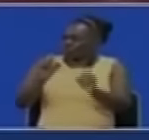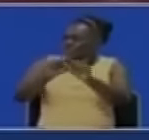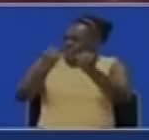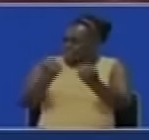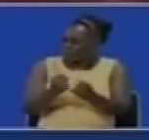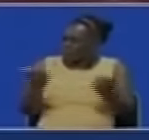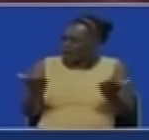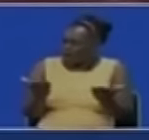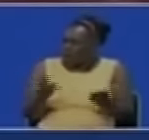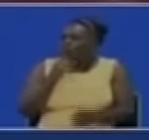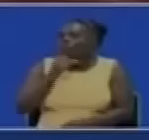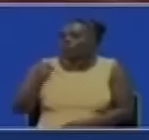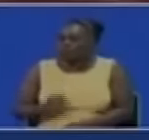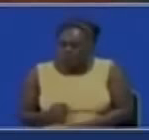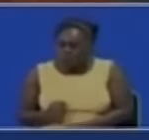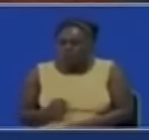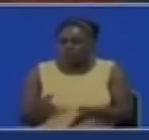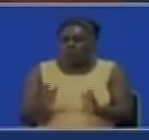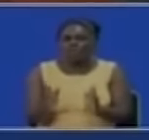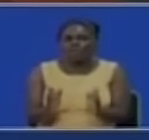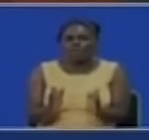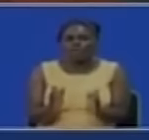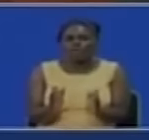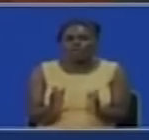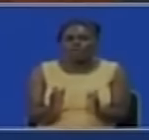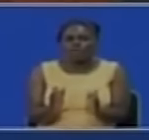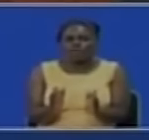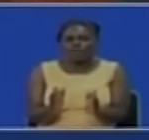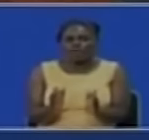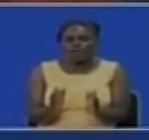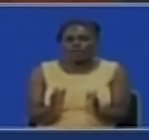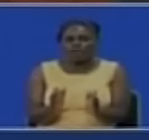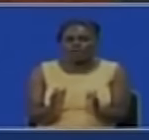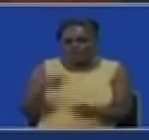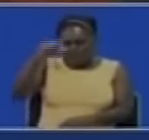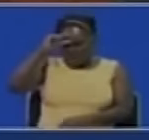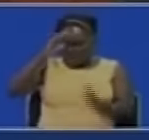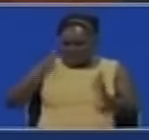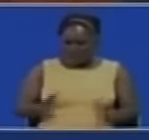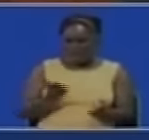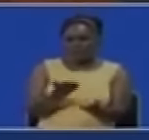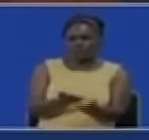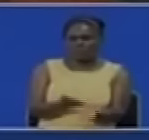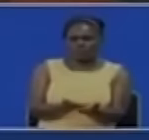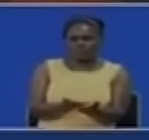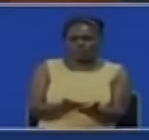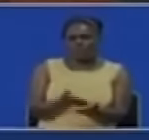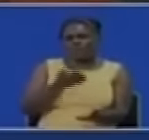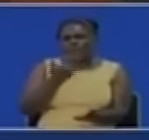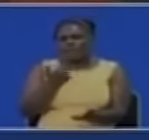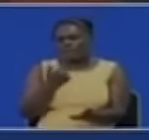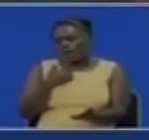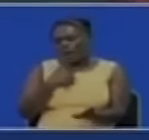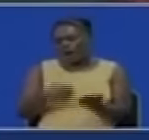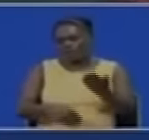remains largely manual. A few remarks. Magavana wamependekeza kwamba itakuwa ni vyema njia mbadala